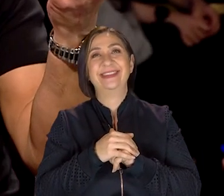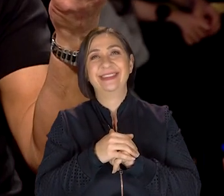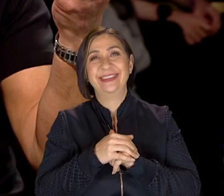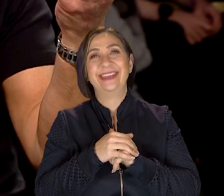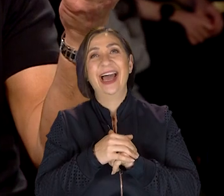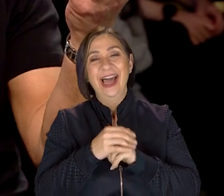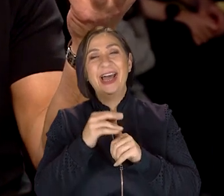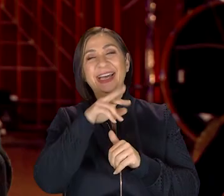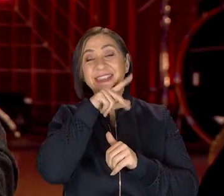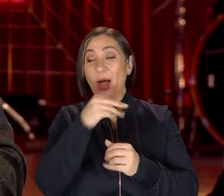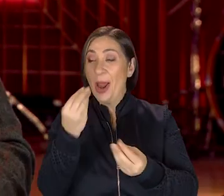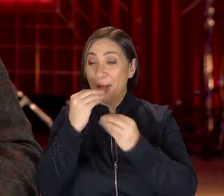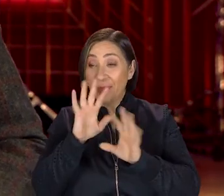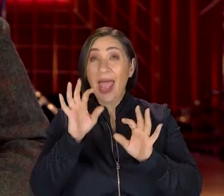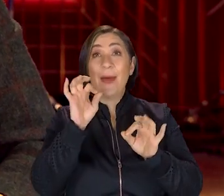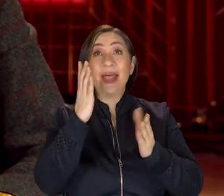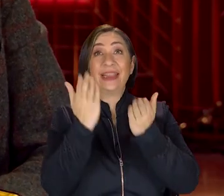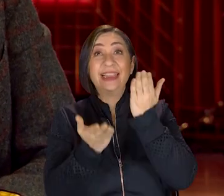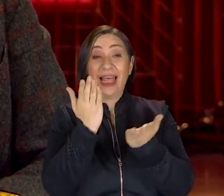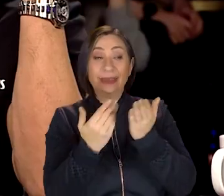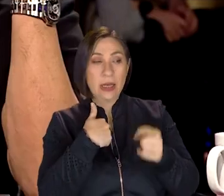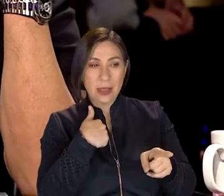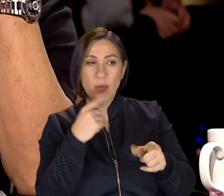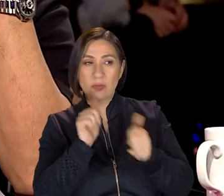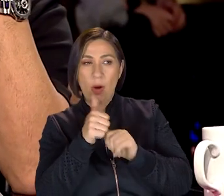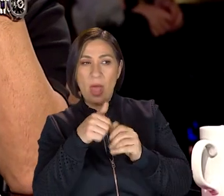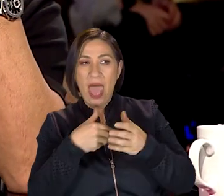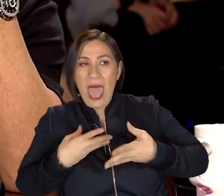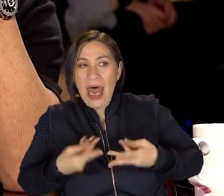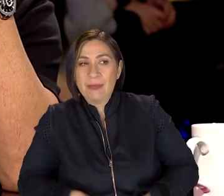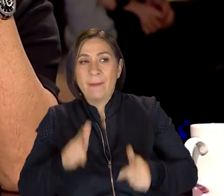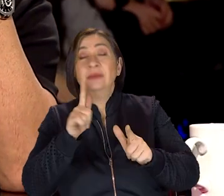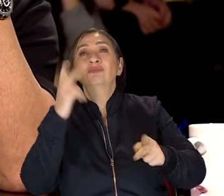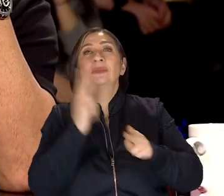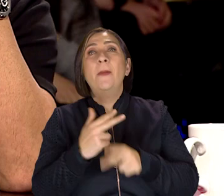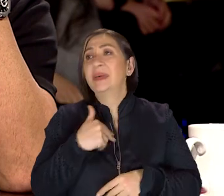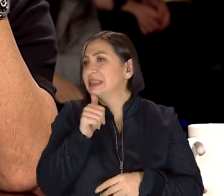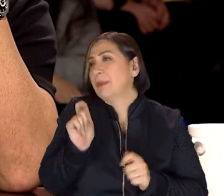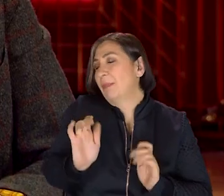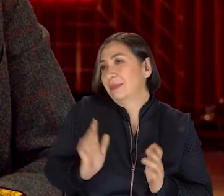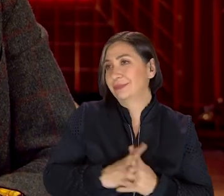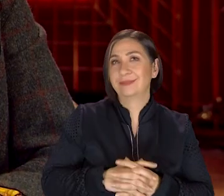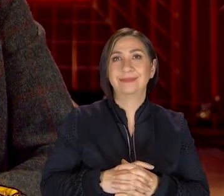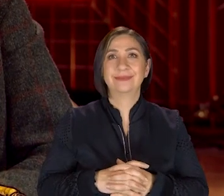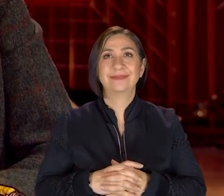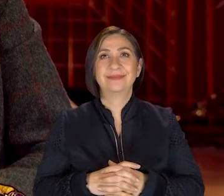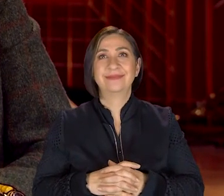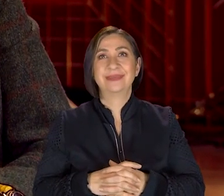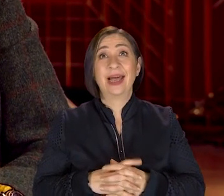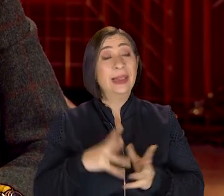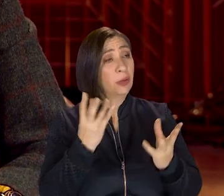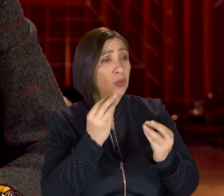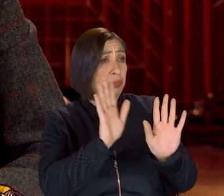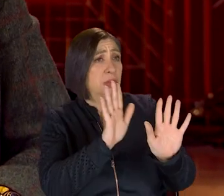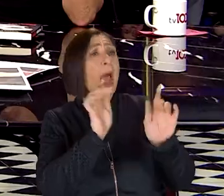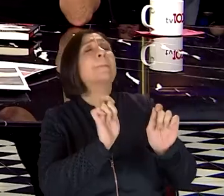Mesela onu yedim ya, hemen teraziye onun kardiyosunu koyarım yani. Ben hiç yapmadım onunla. Öyle güzel